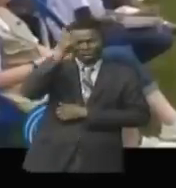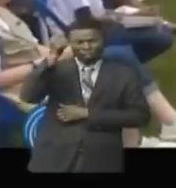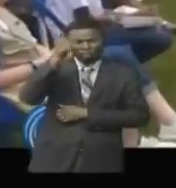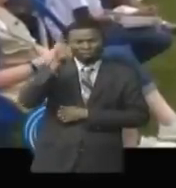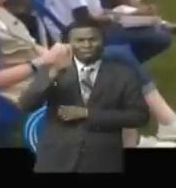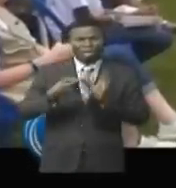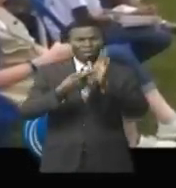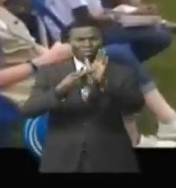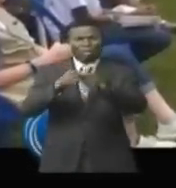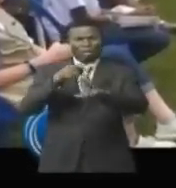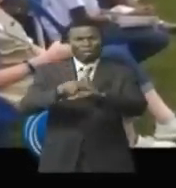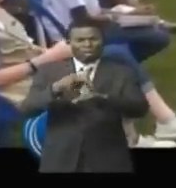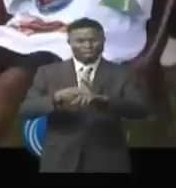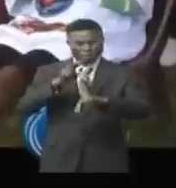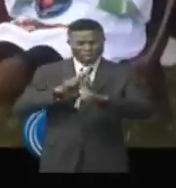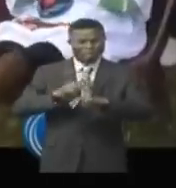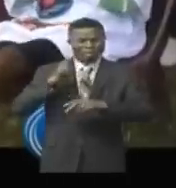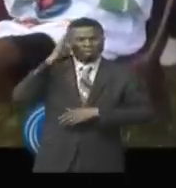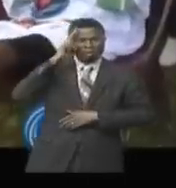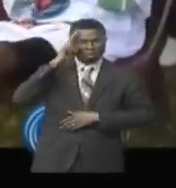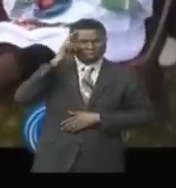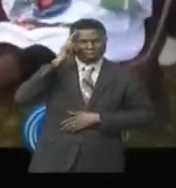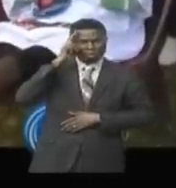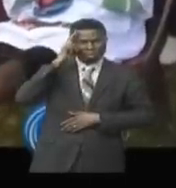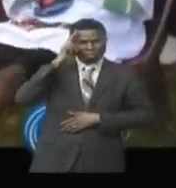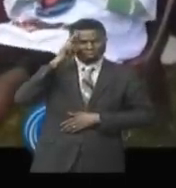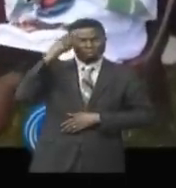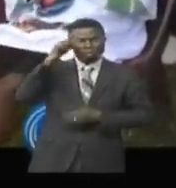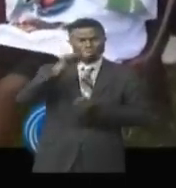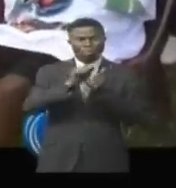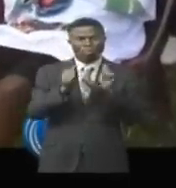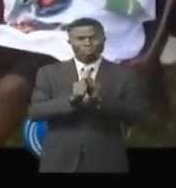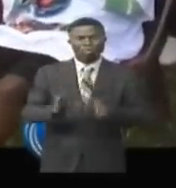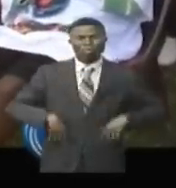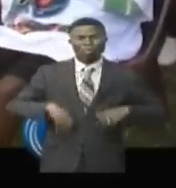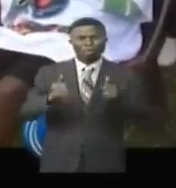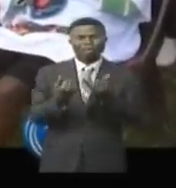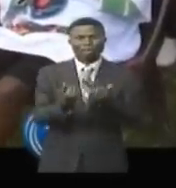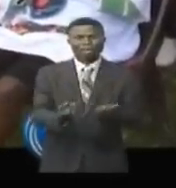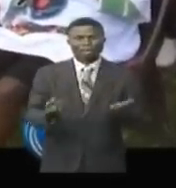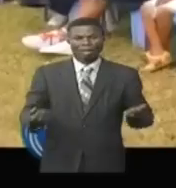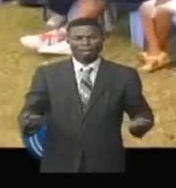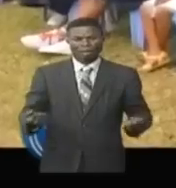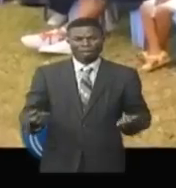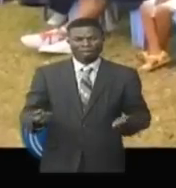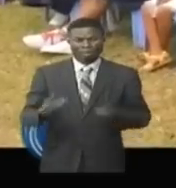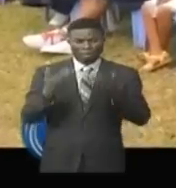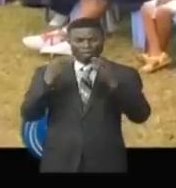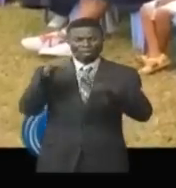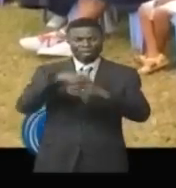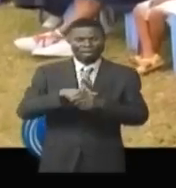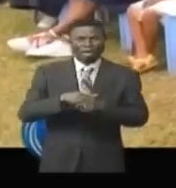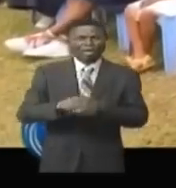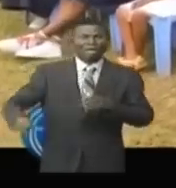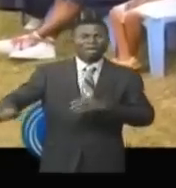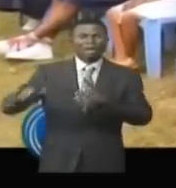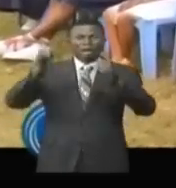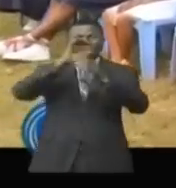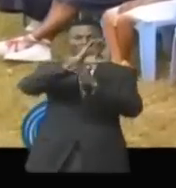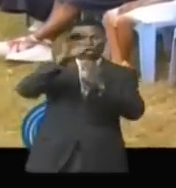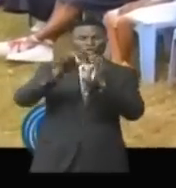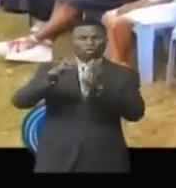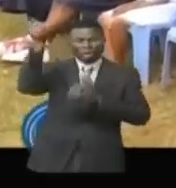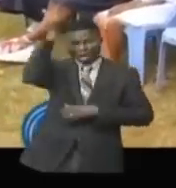marquer un temps de réflexion sur les conditions de vie des enfants en Afrique, de faire le